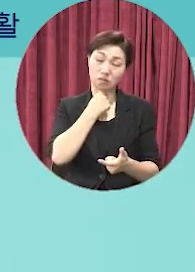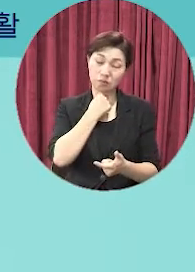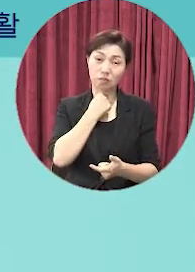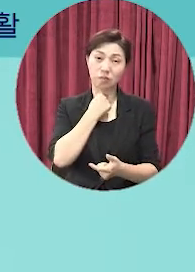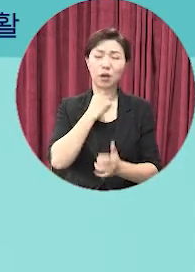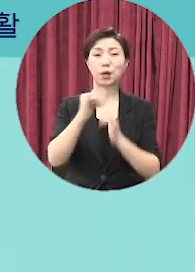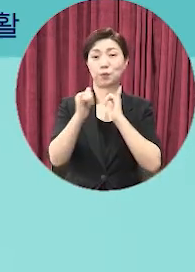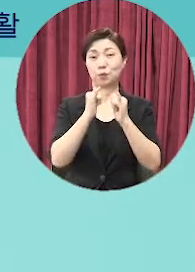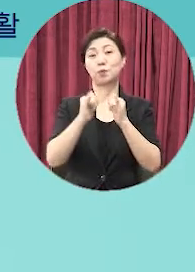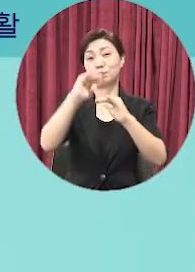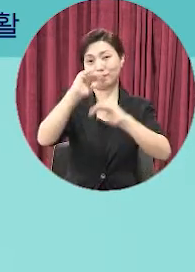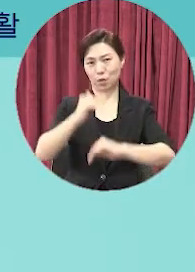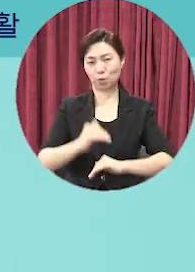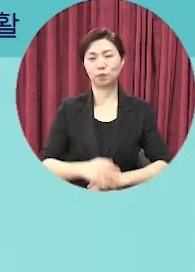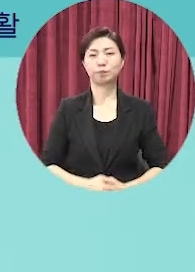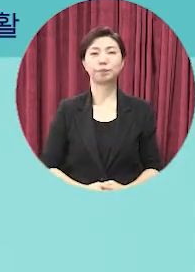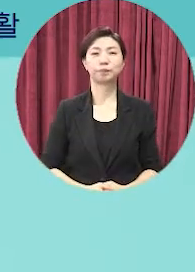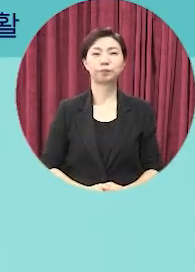있었습니다.